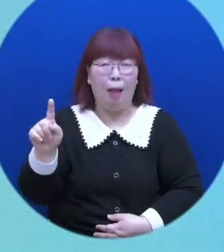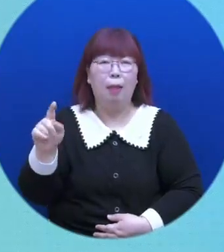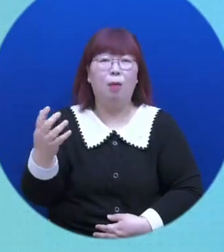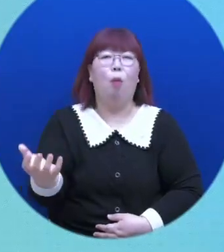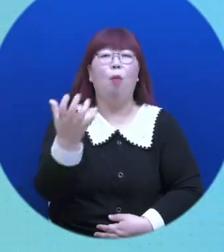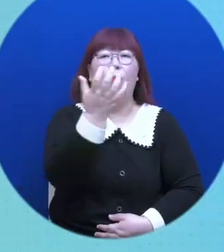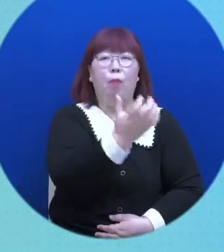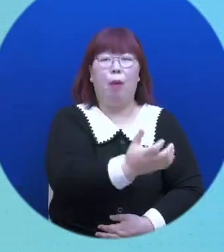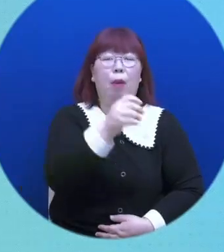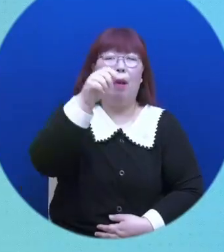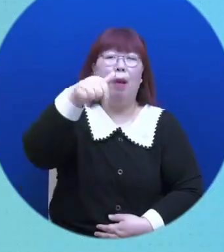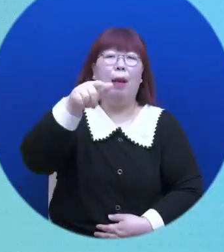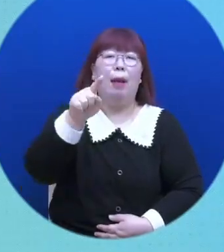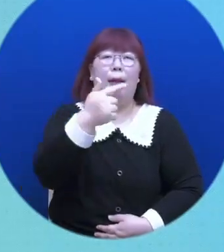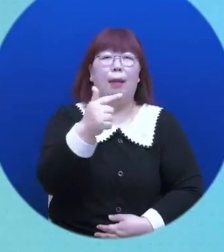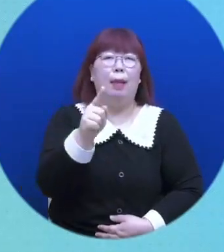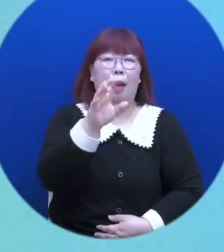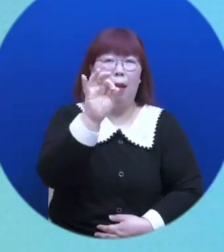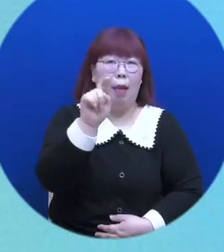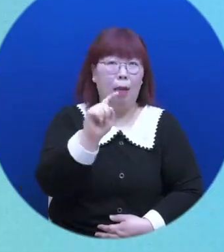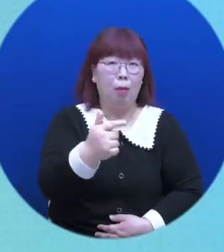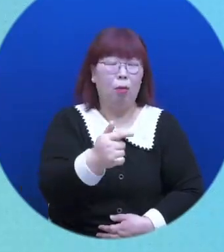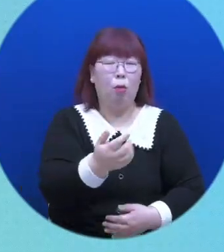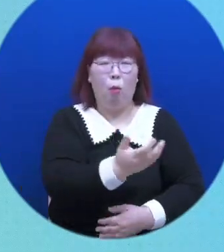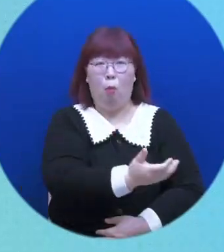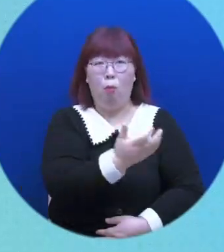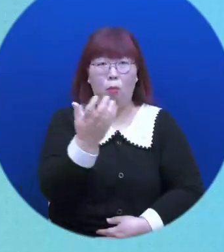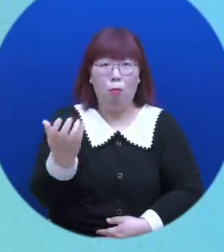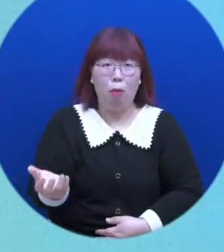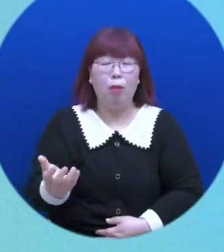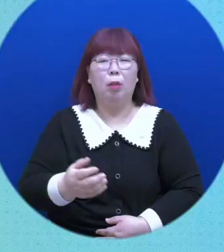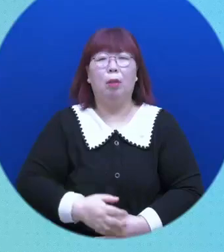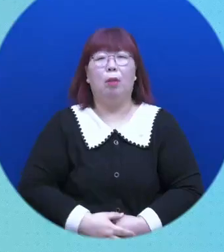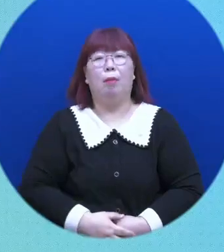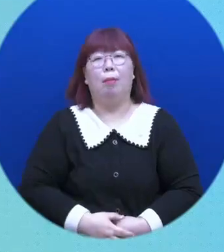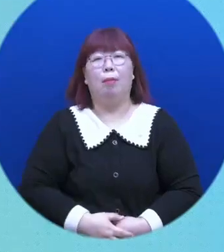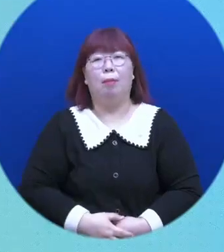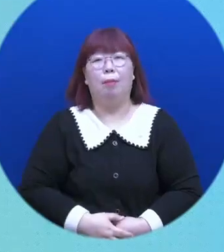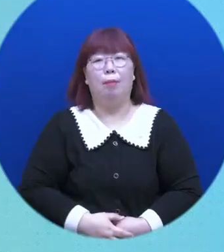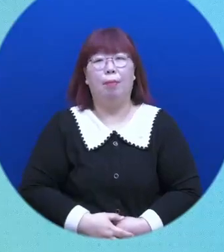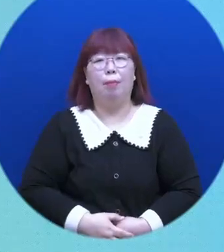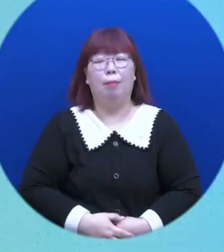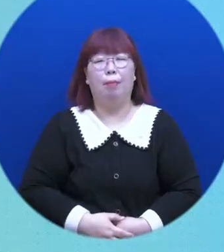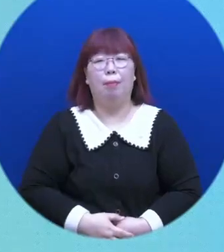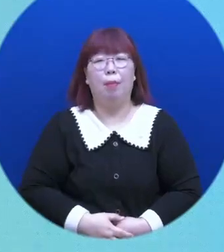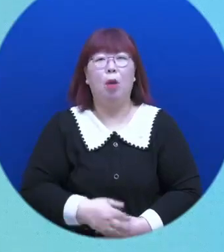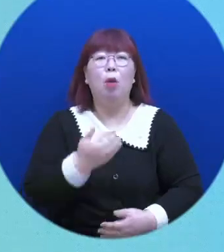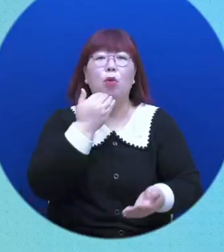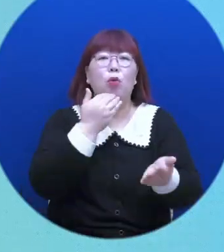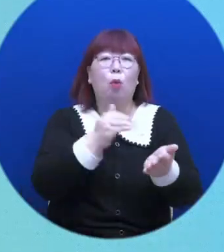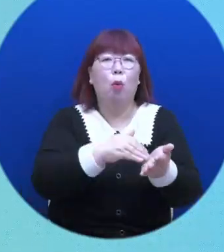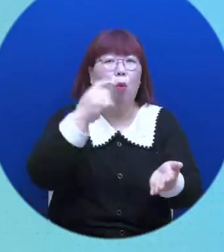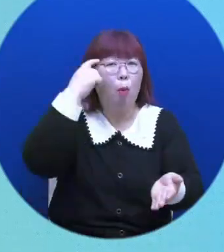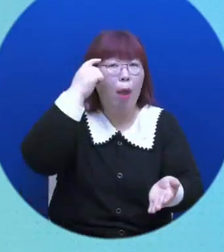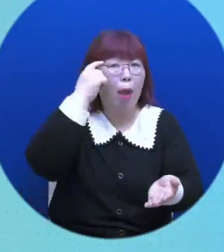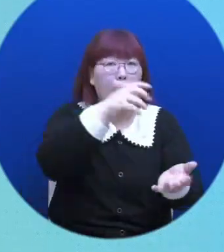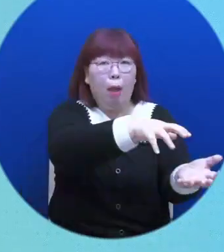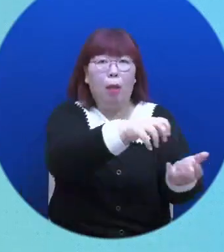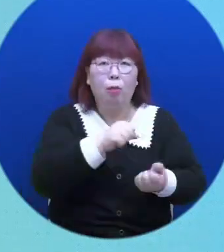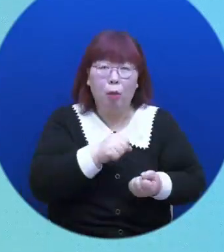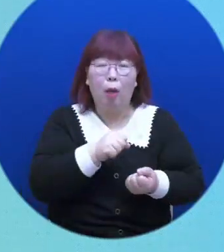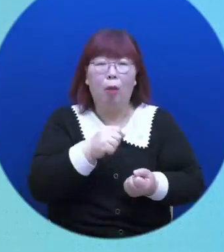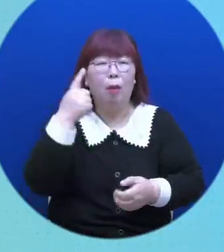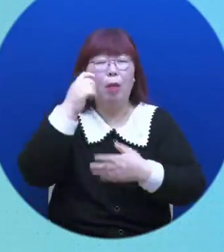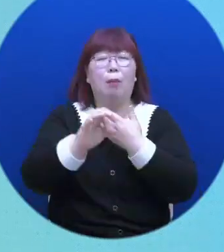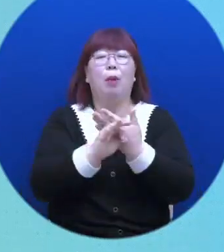걸까? 여러분, 돌을 우리가 취하는 것은 돌의 필요, 건축자재, 이